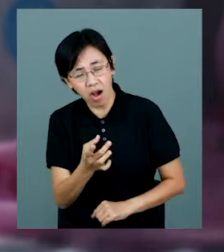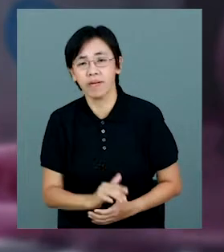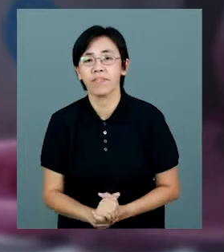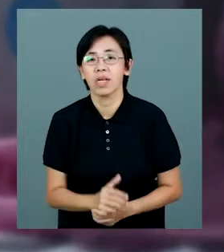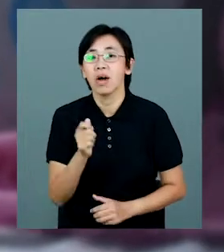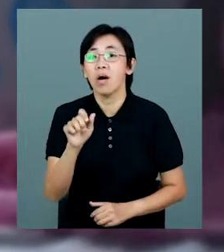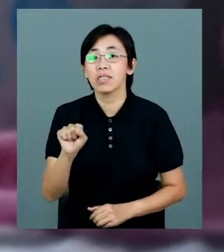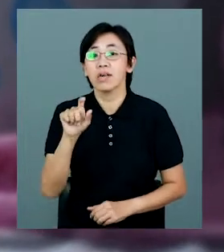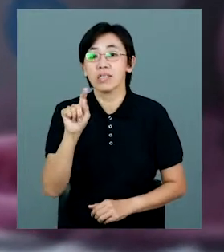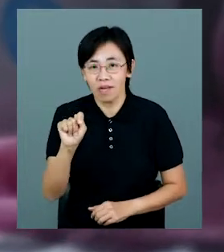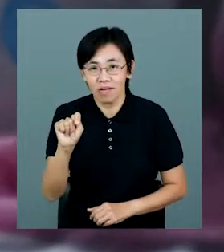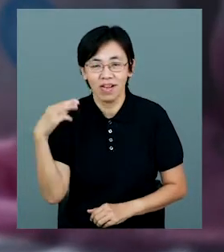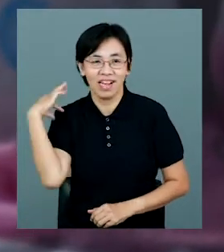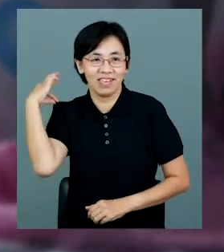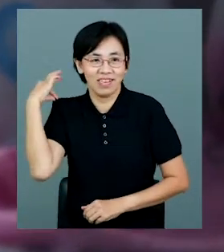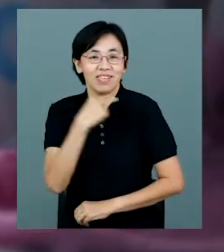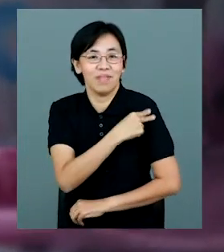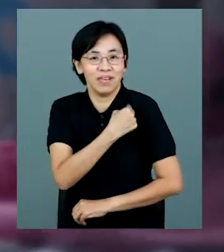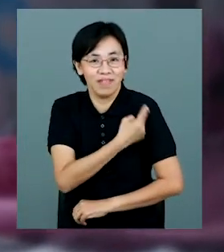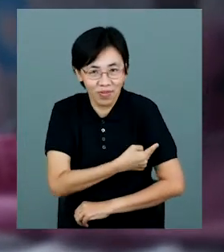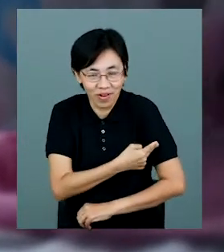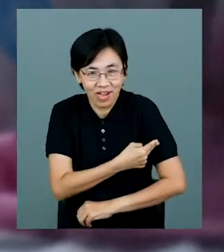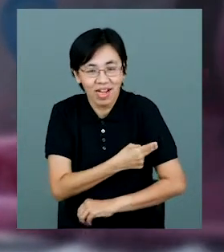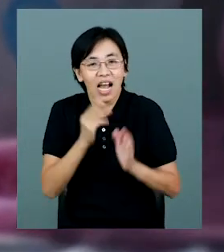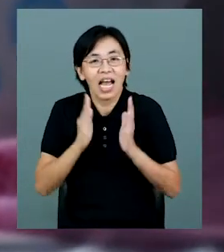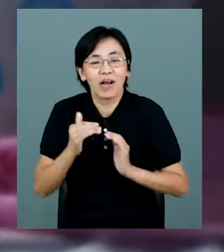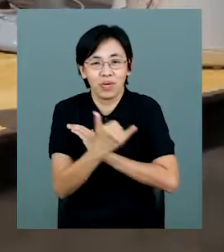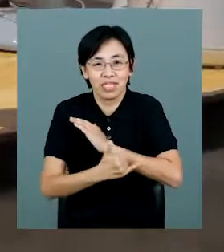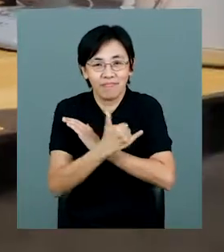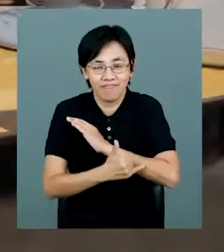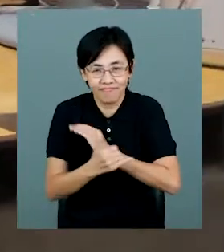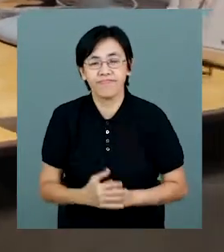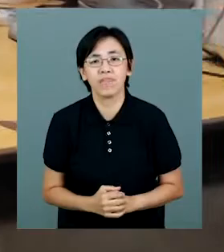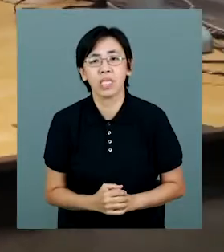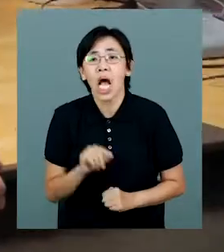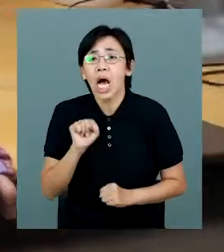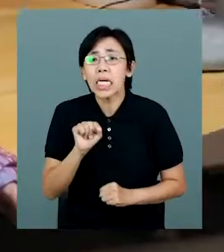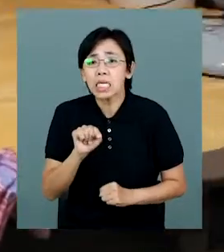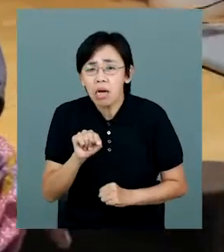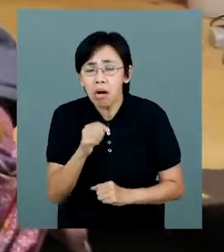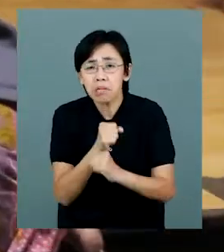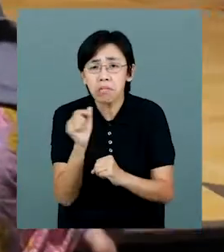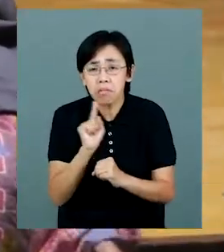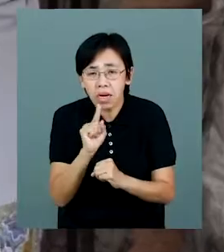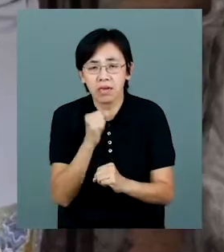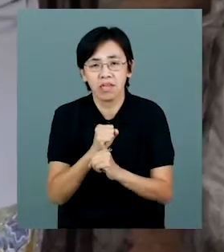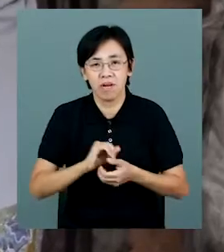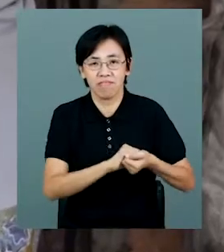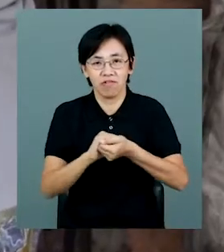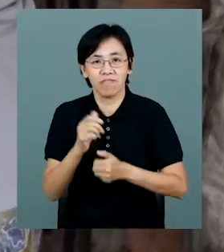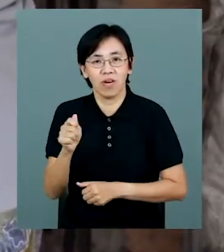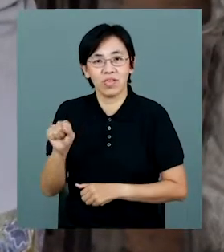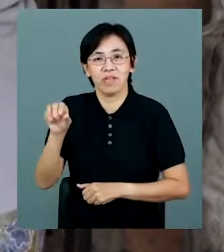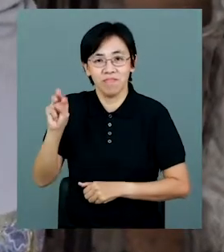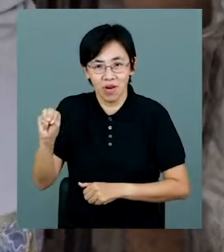คืออะไรอสต.ก็คืออาสาสมัครสาธารณสุขต่างด้าวนะครับเป็นอีกหนึ่งหน่วยงานที่ทำงานร่วมกับอส